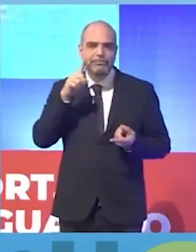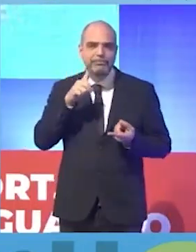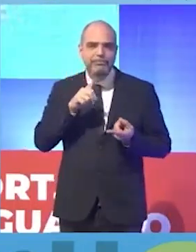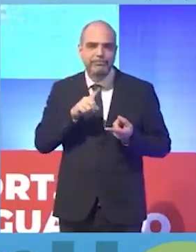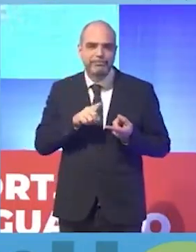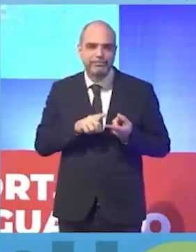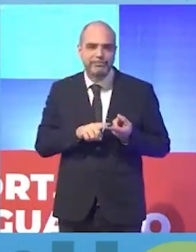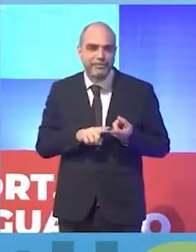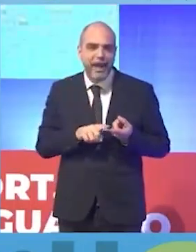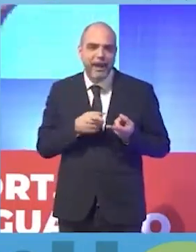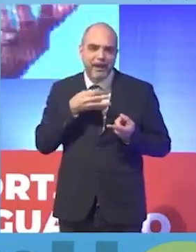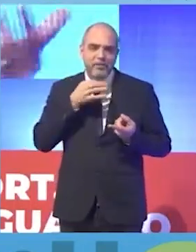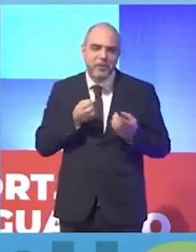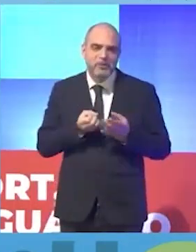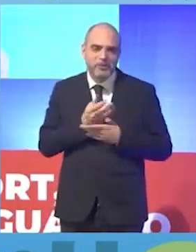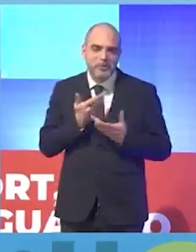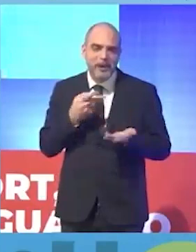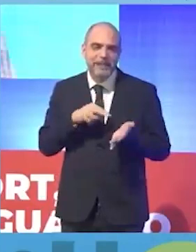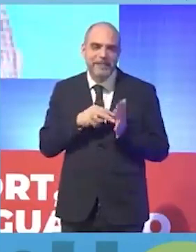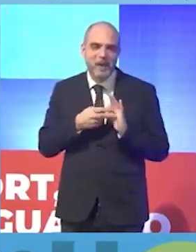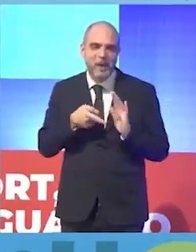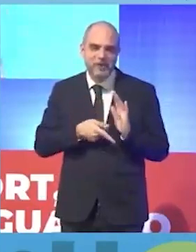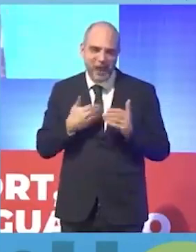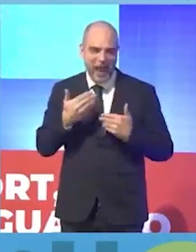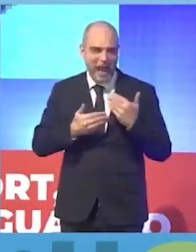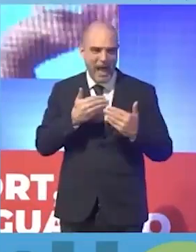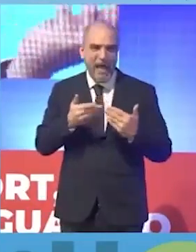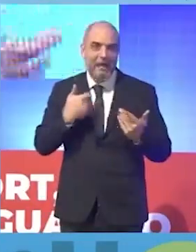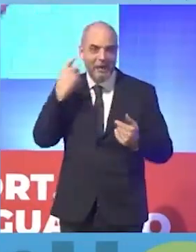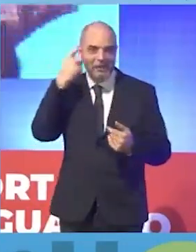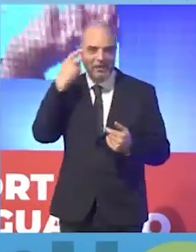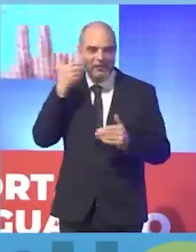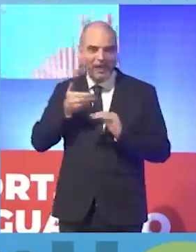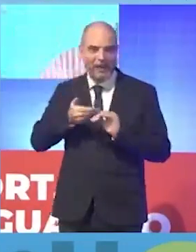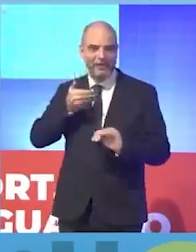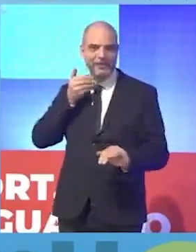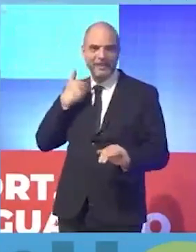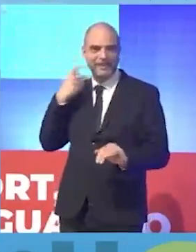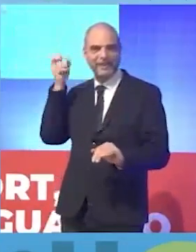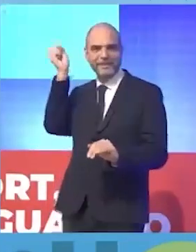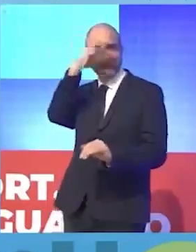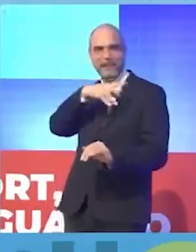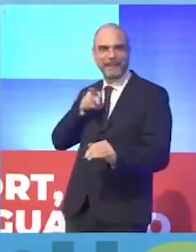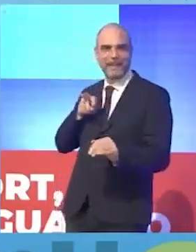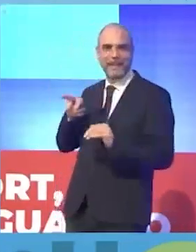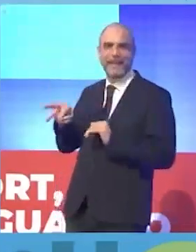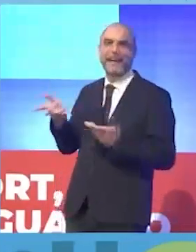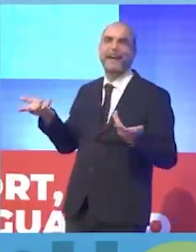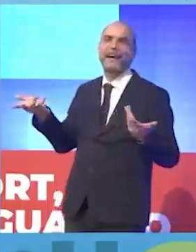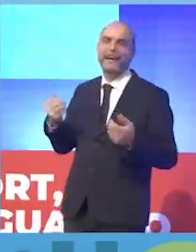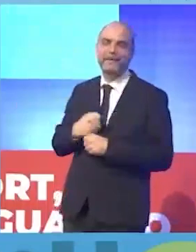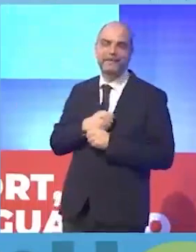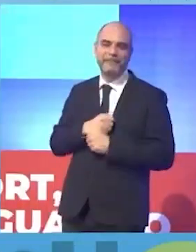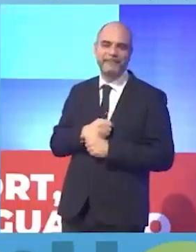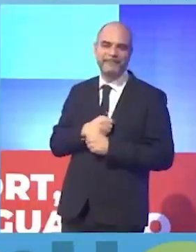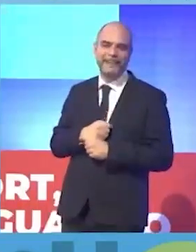tecnologia avanzatissima. Se poi il cervello rimane indietro, grandiosa, quello è un altro dettaglio.